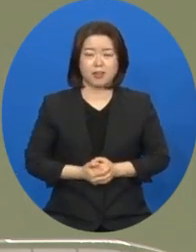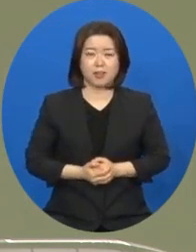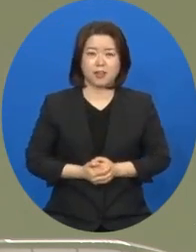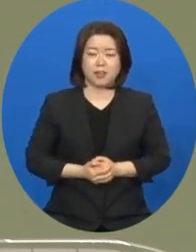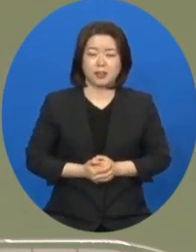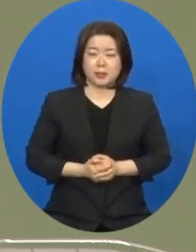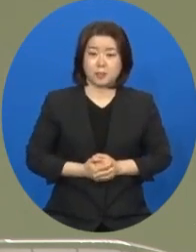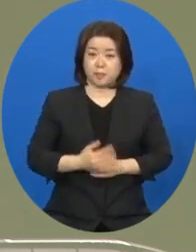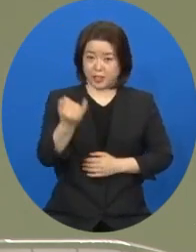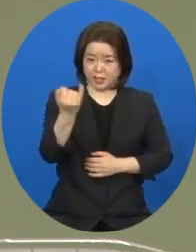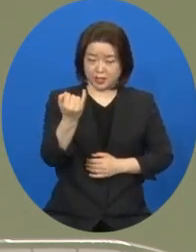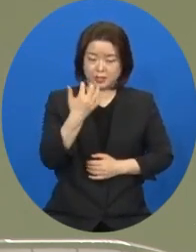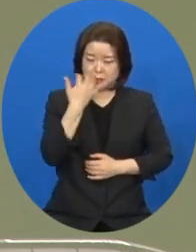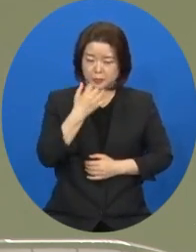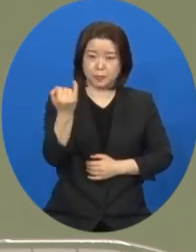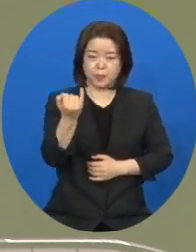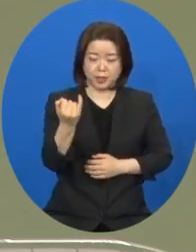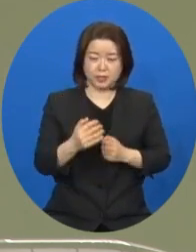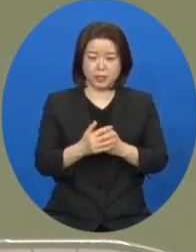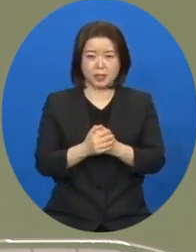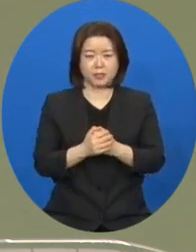가늠한 여인을 치려고